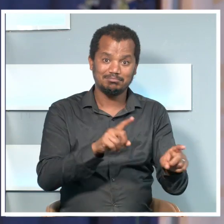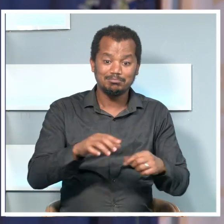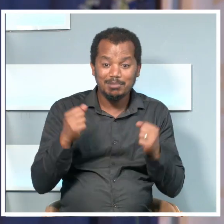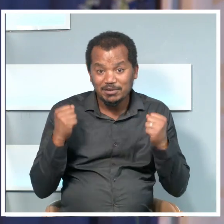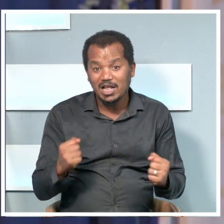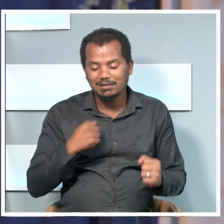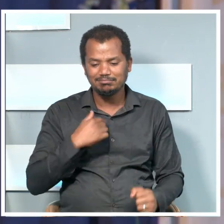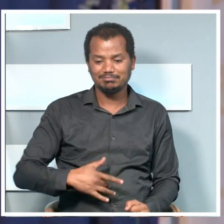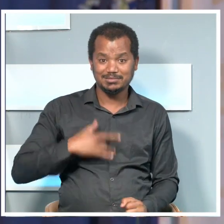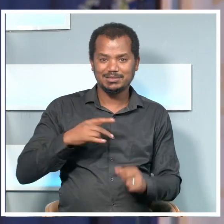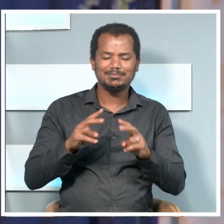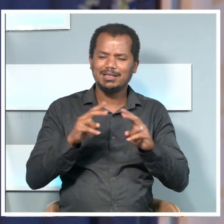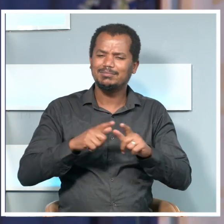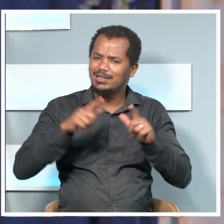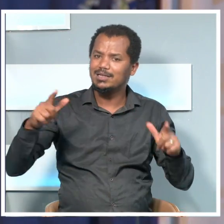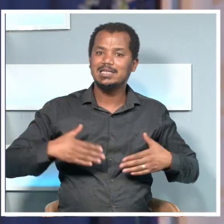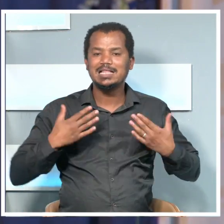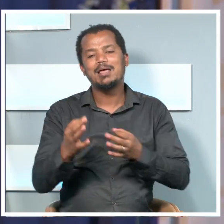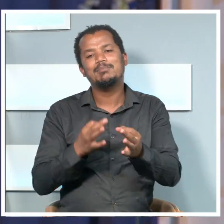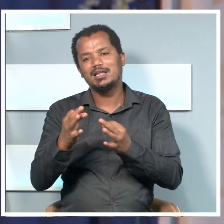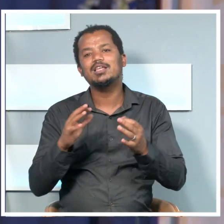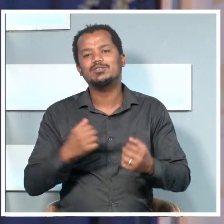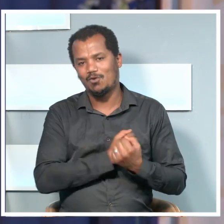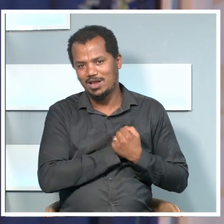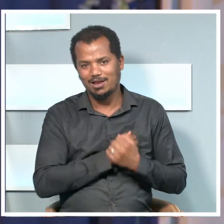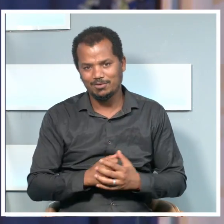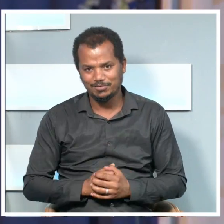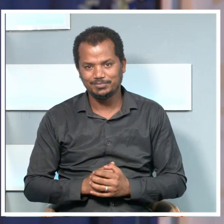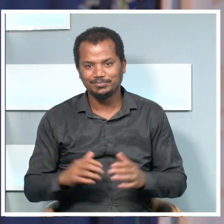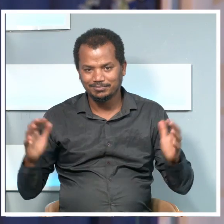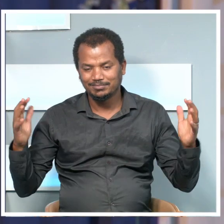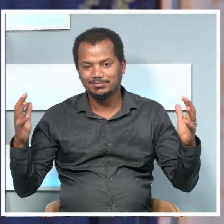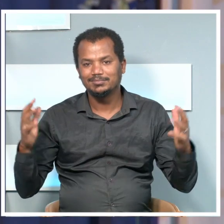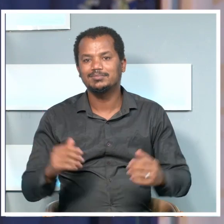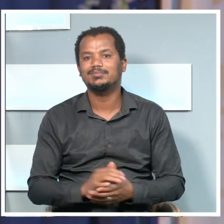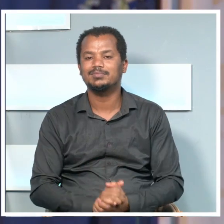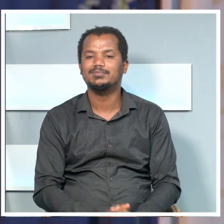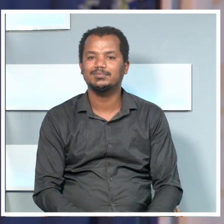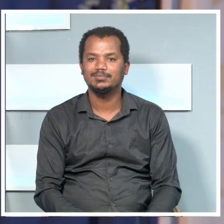ለመገኘት በመቻሌ የተሰማኝን ትልቅ ደስታ ለመግለጽ ወዳለሁ።